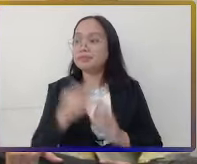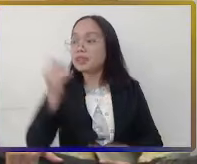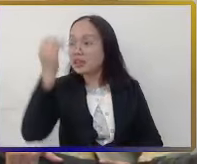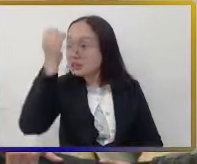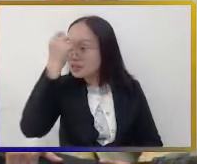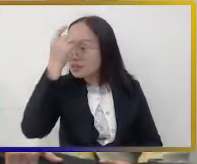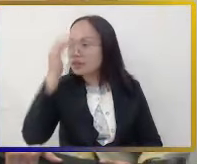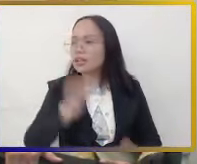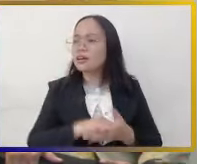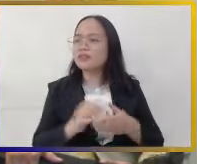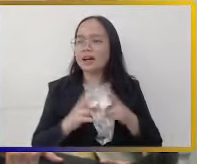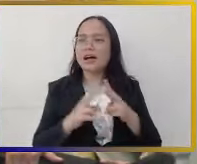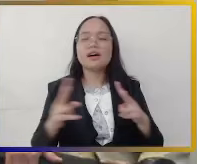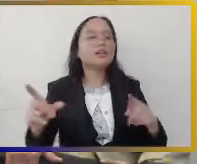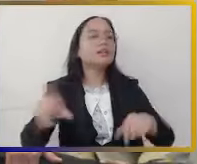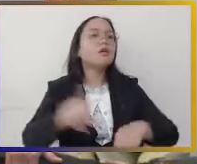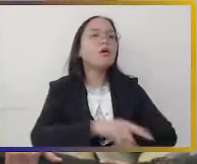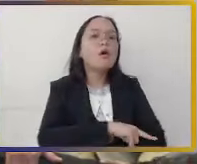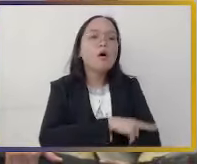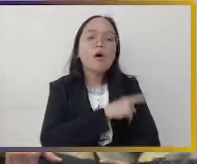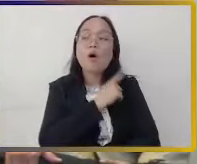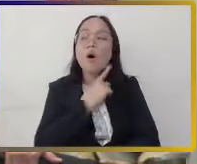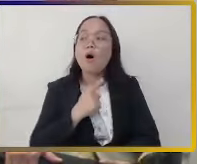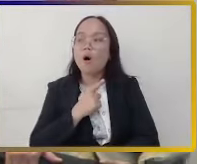So mahaba, mas mahaba